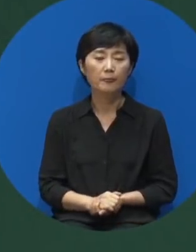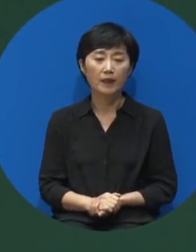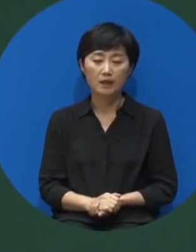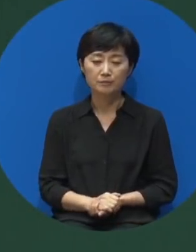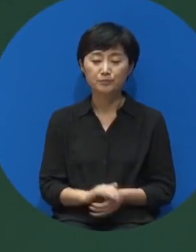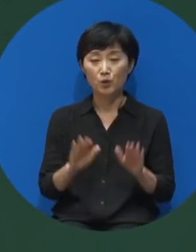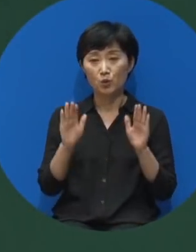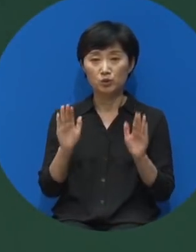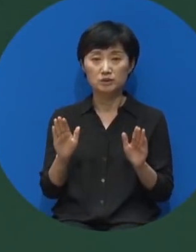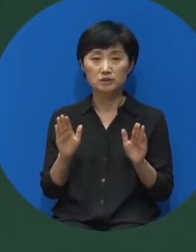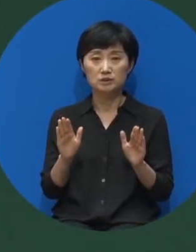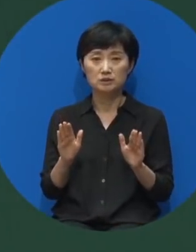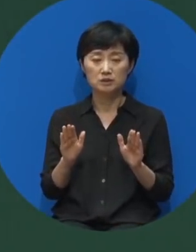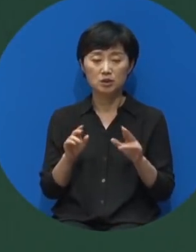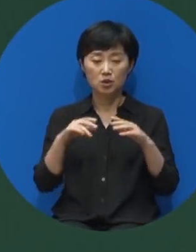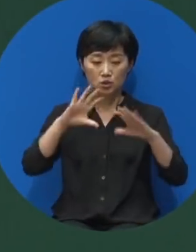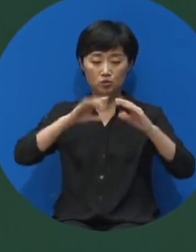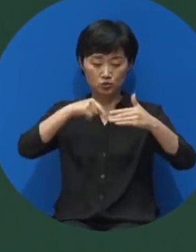전도위원회 우리 헌신 예배입니다.